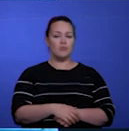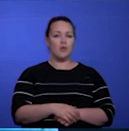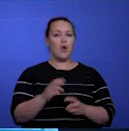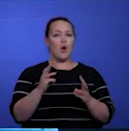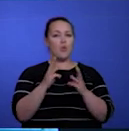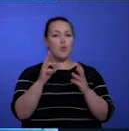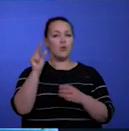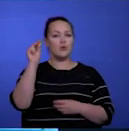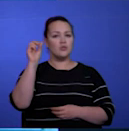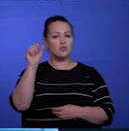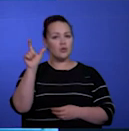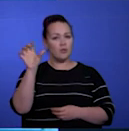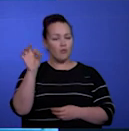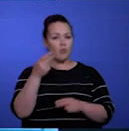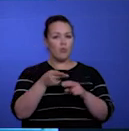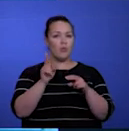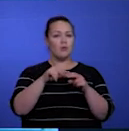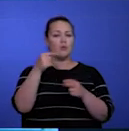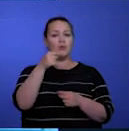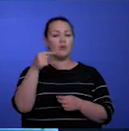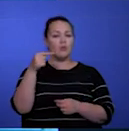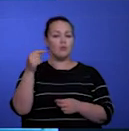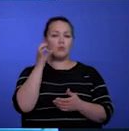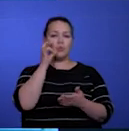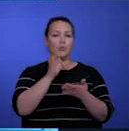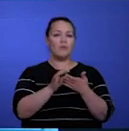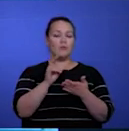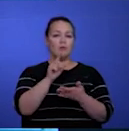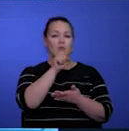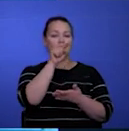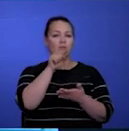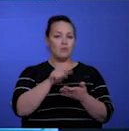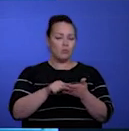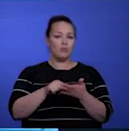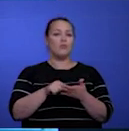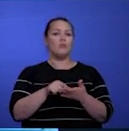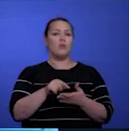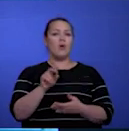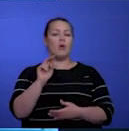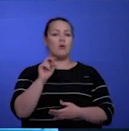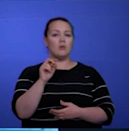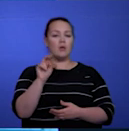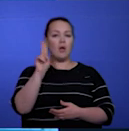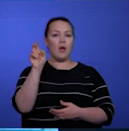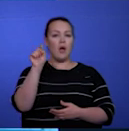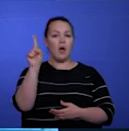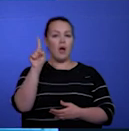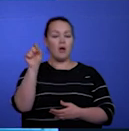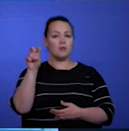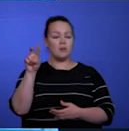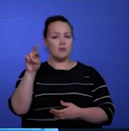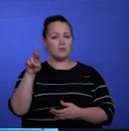костра это дополнение так как отвечать на вопросы косвенных падежей казался кому им это